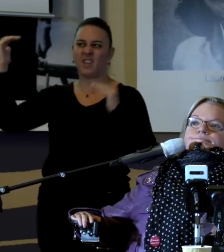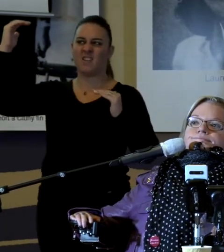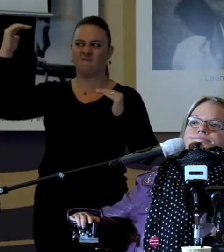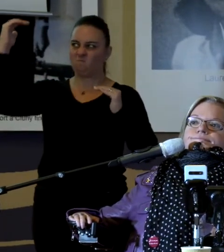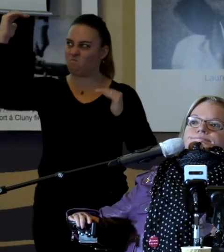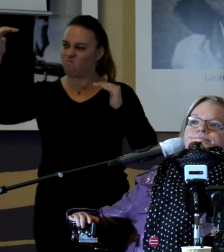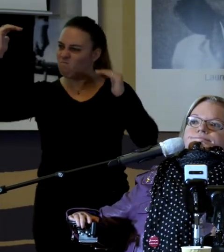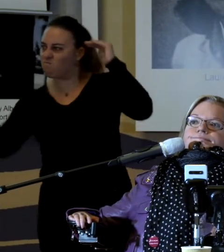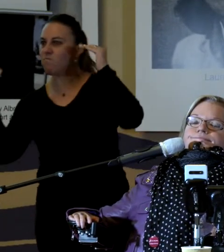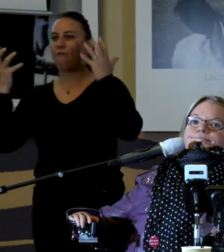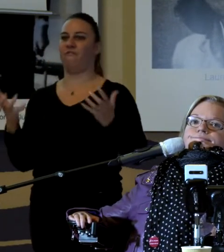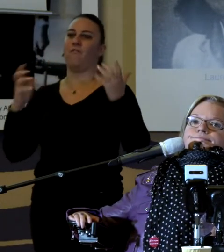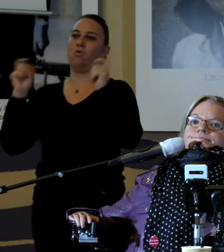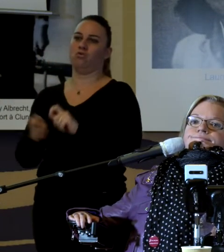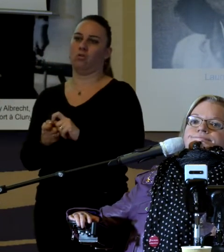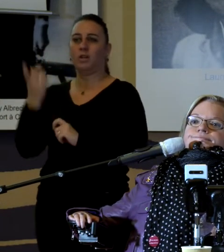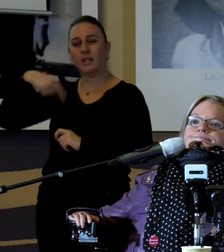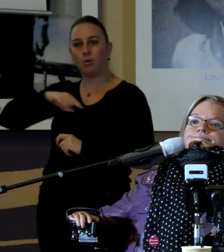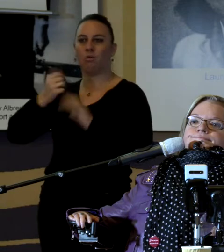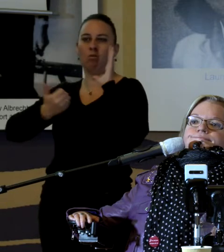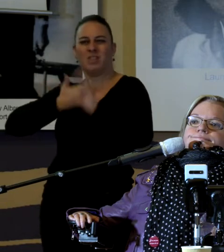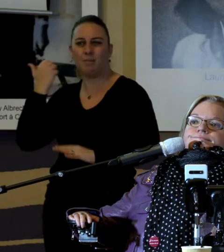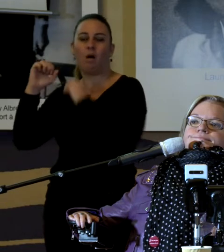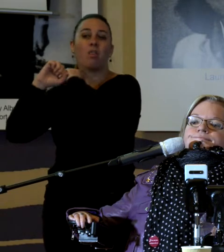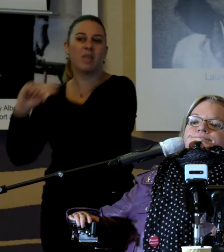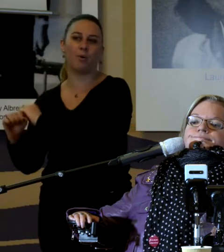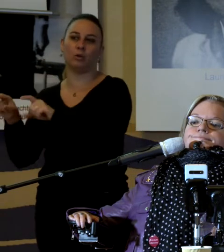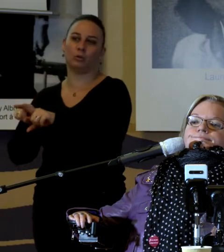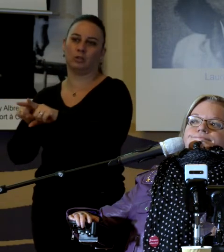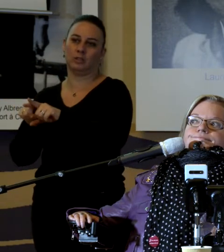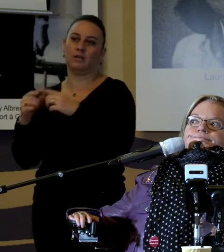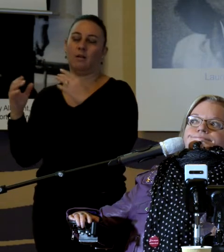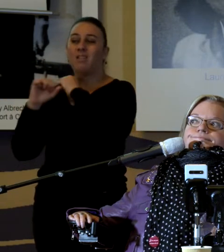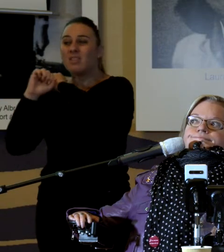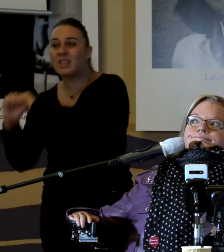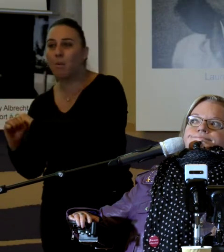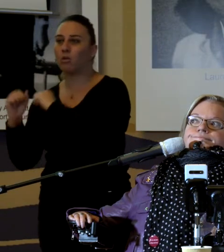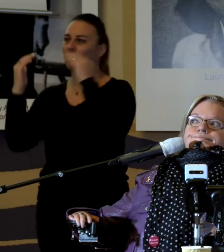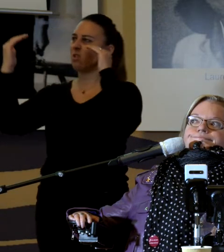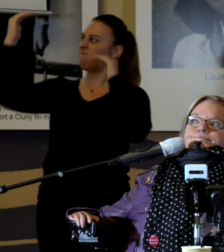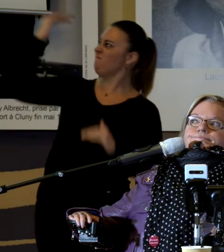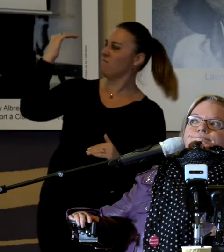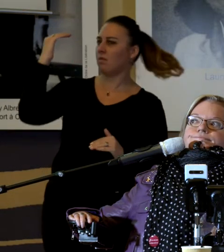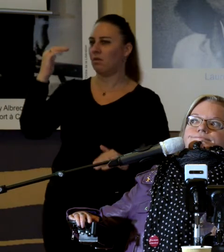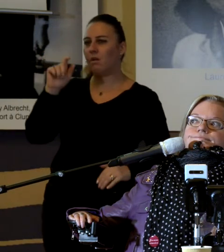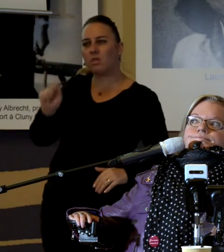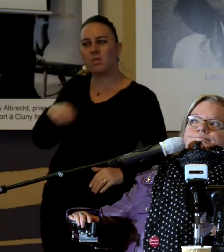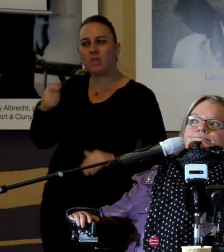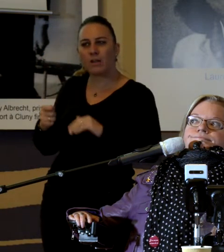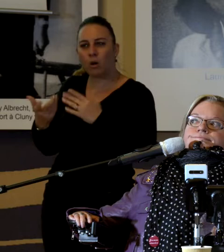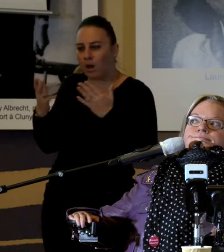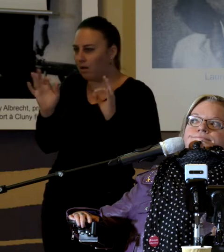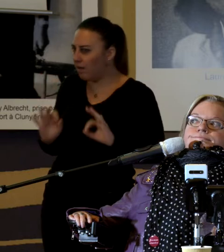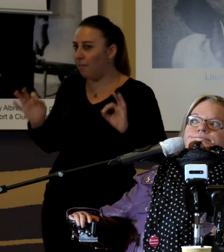organisent notre domination et notre dépendance. Cette domination, cette dépendance, elles n'ont rien de naturel. Elles sont en fait